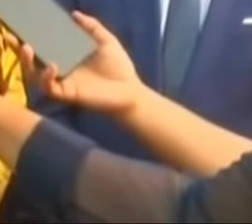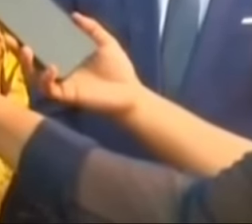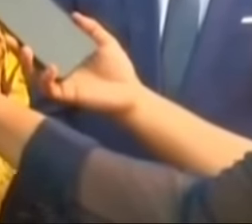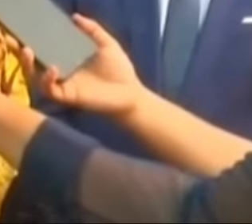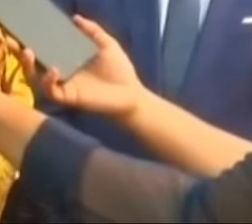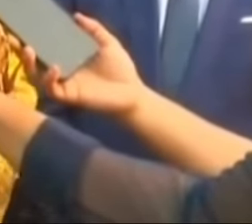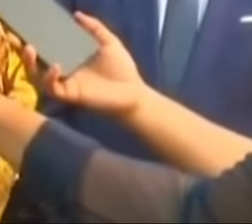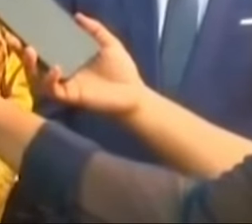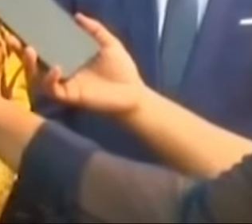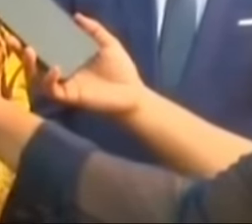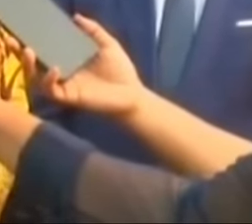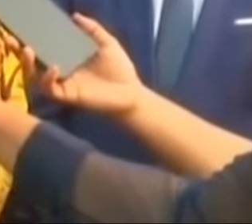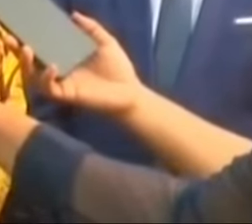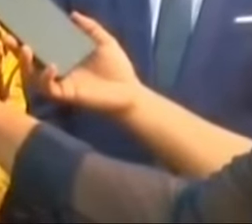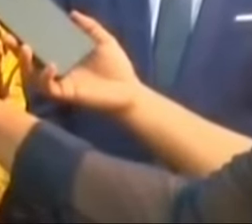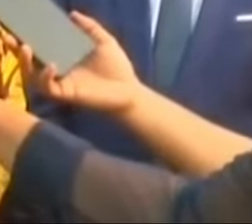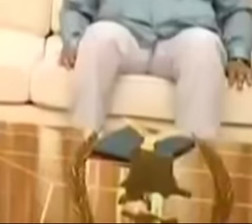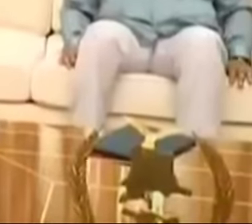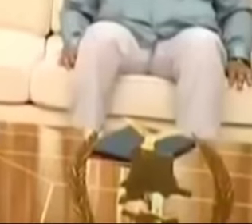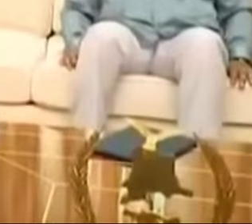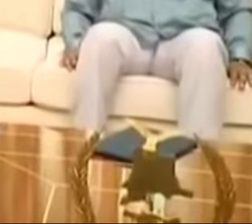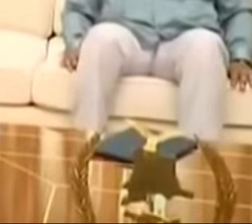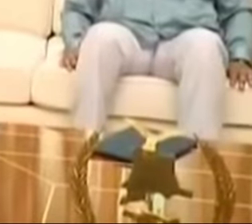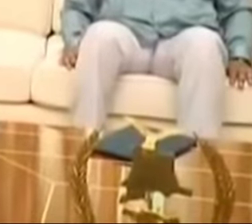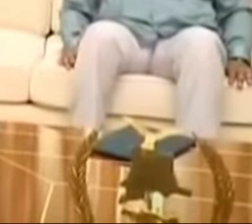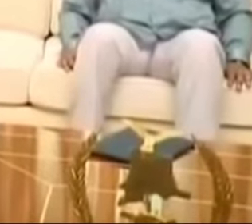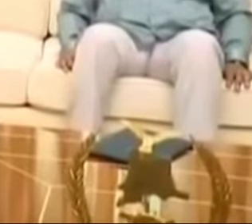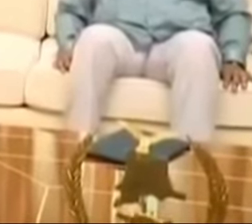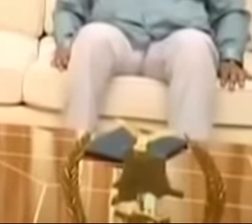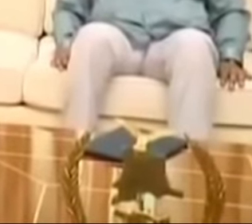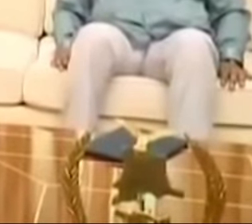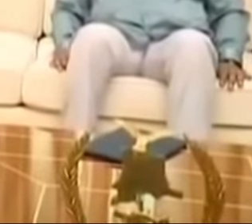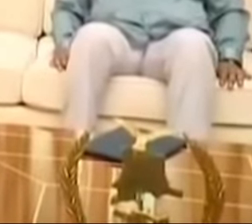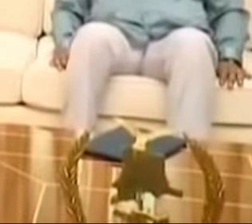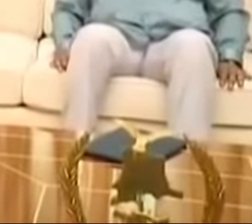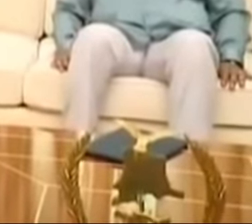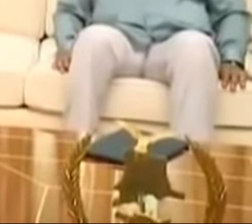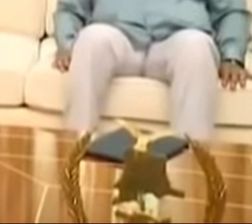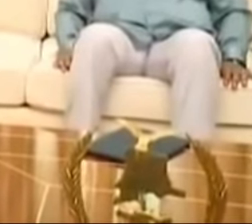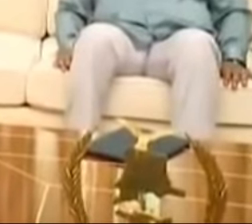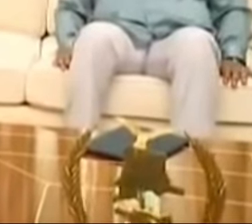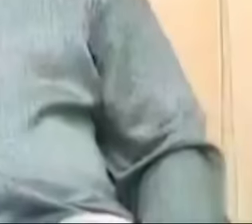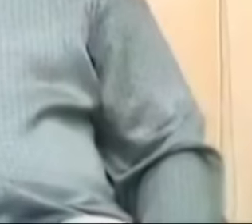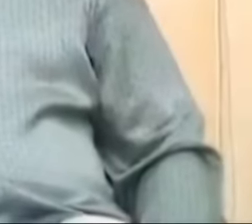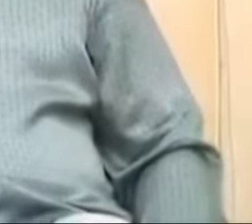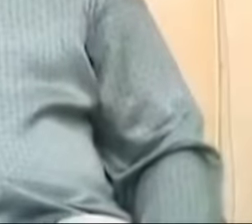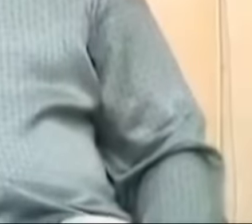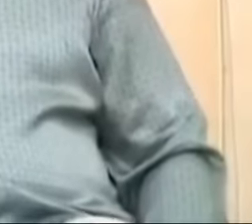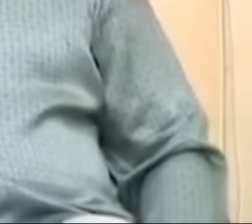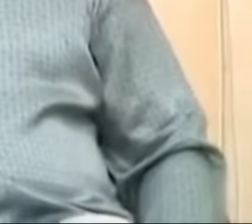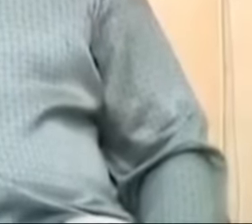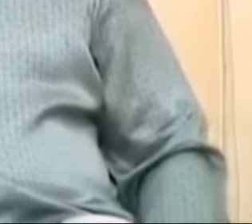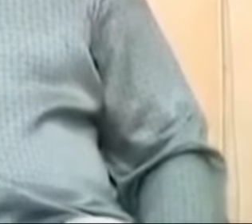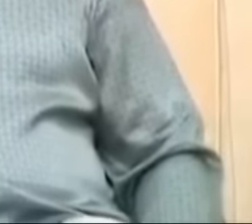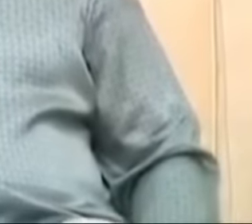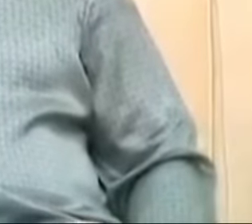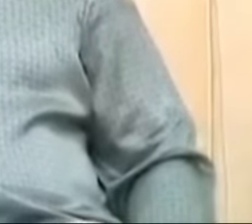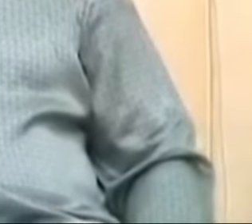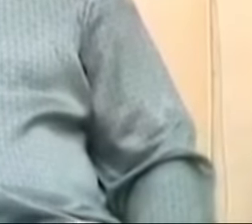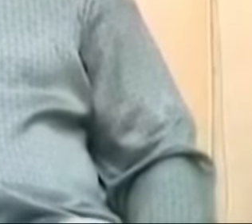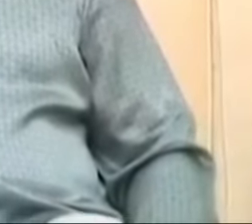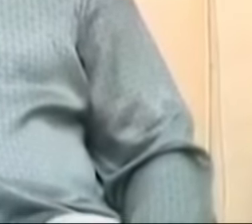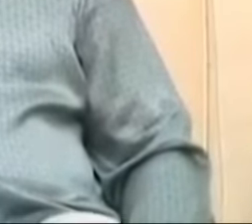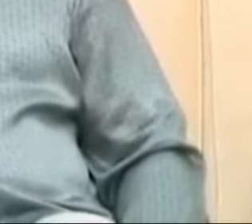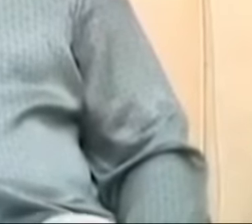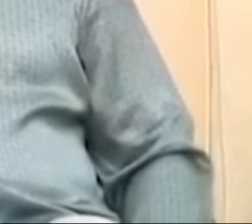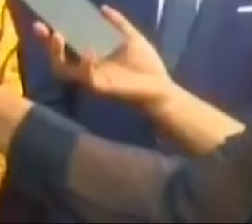à travers nos ressources naturelles. Aujourd'hui, vous avez un ministère qui s'appelle le ministère de